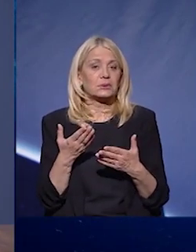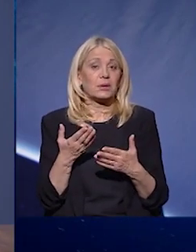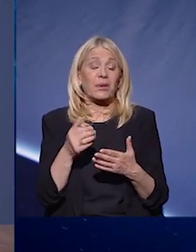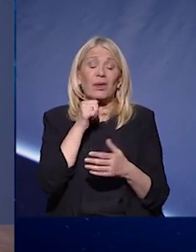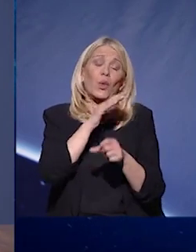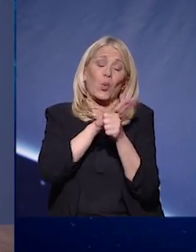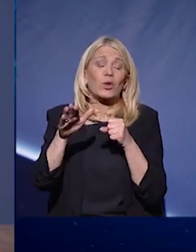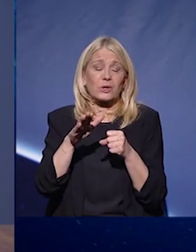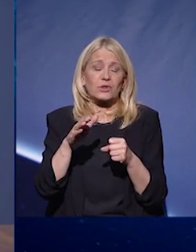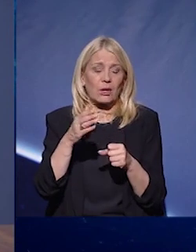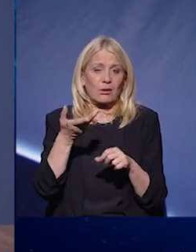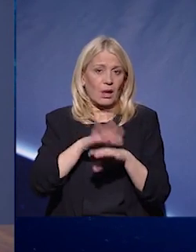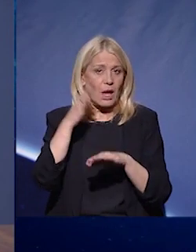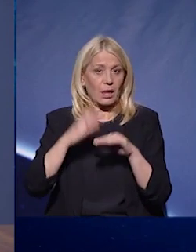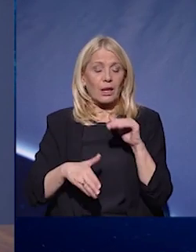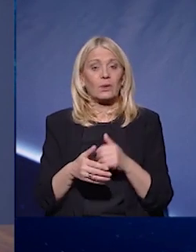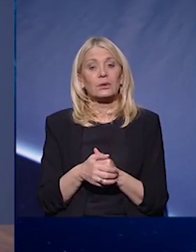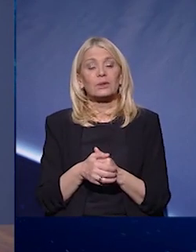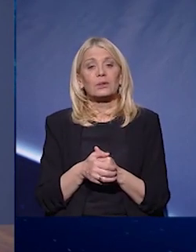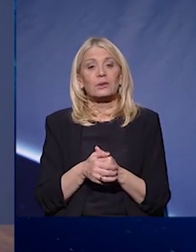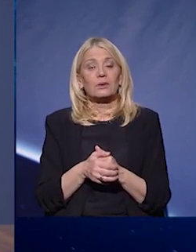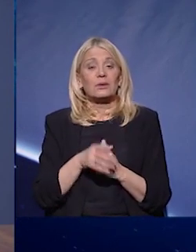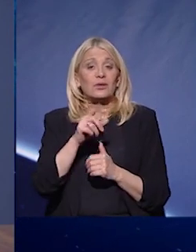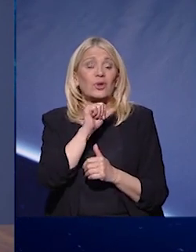i uništi na kraju kraja. To je